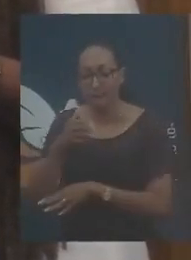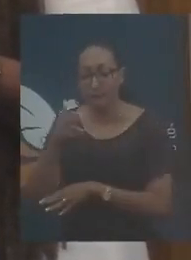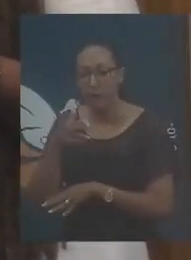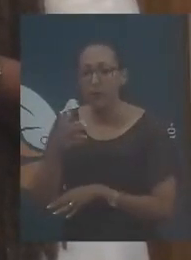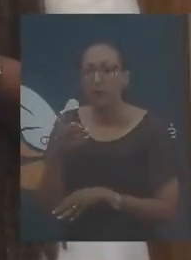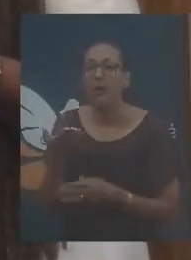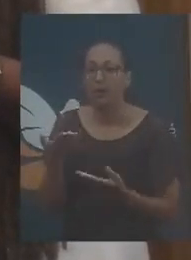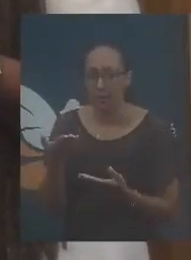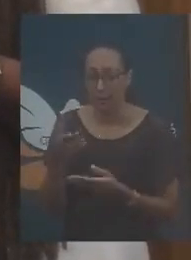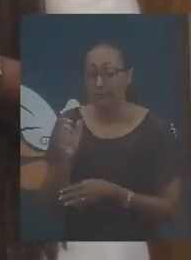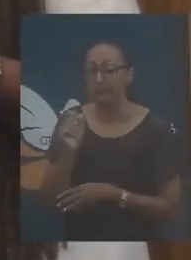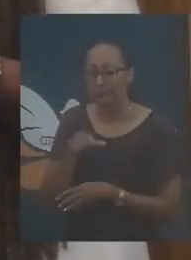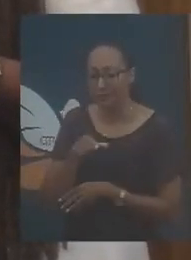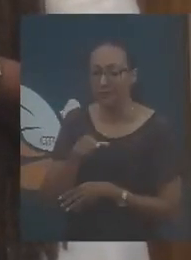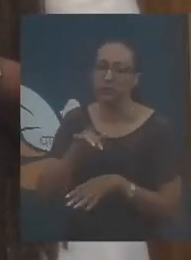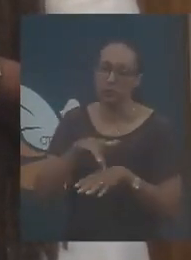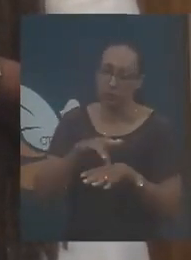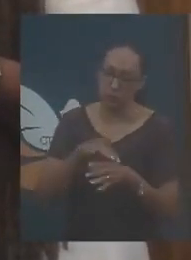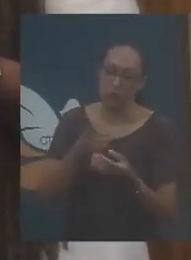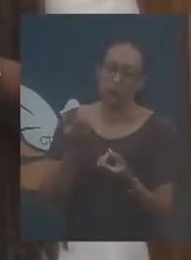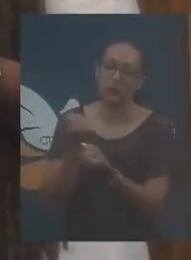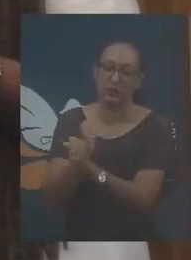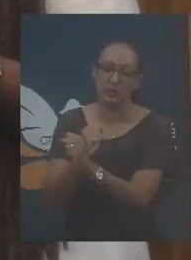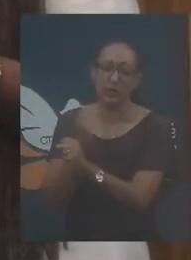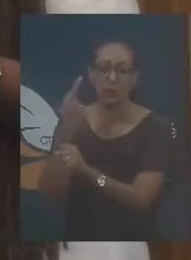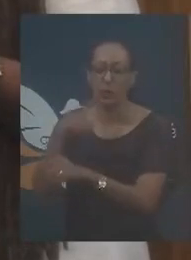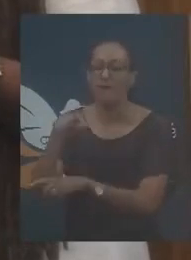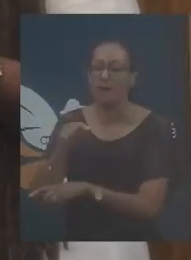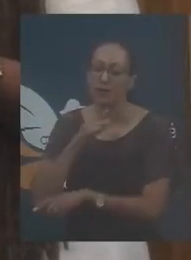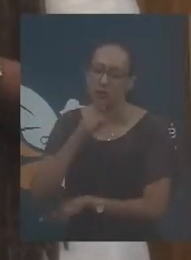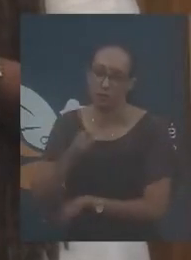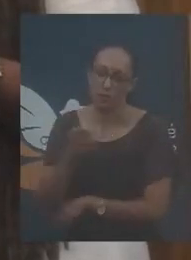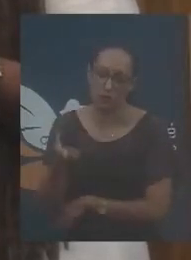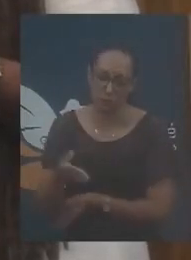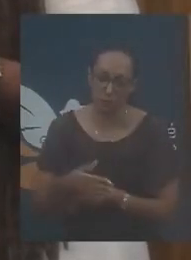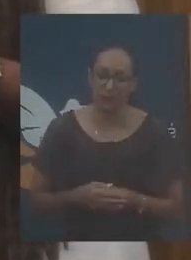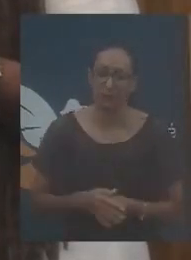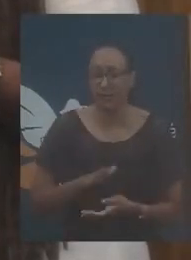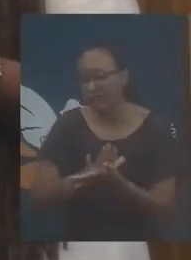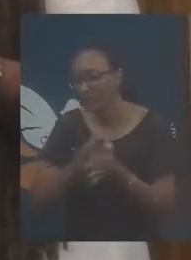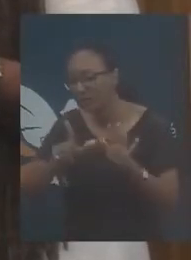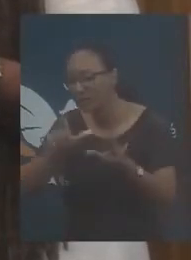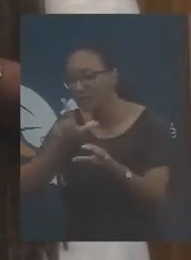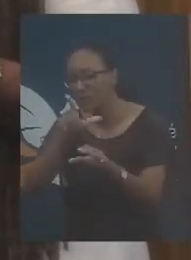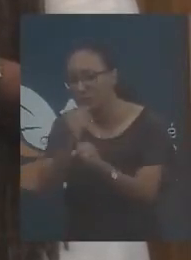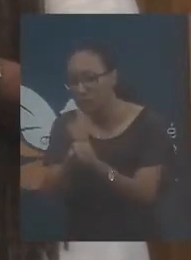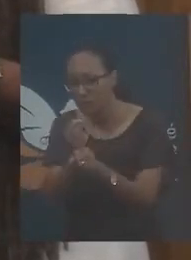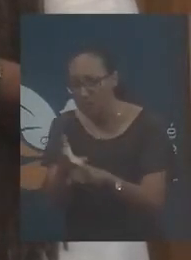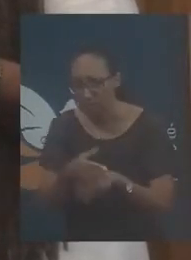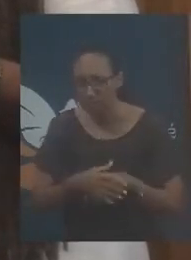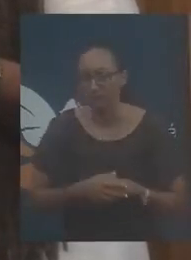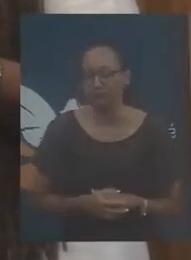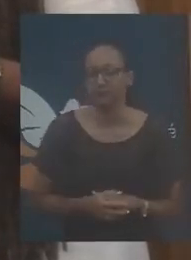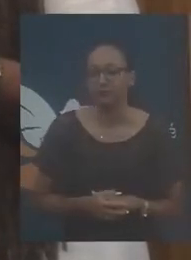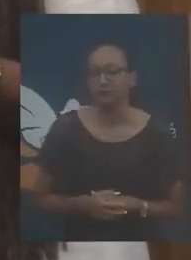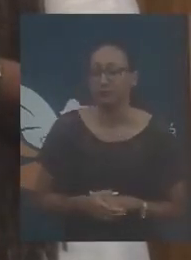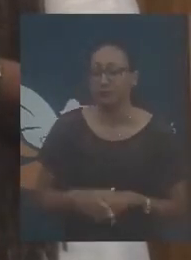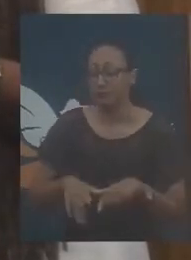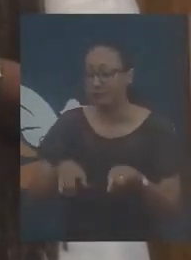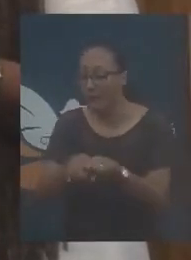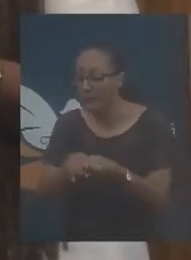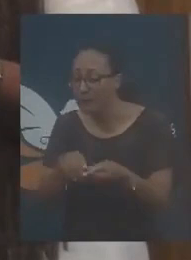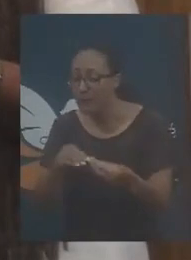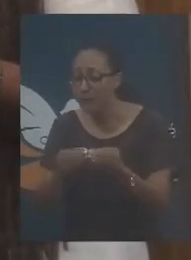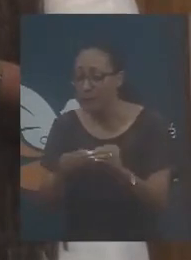s'est retrouvé à la prison pour 20 ans, pour 20 jours, 72 ans. Et ce même problème que nous rencontrons avec